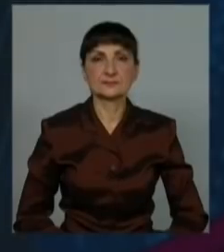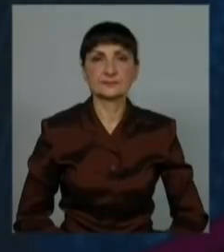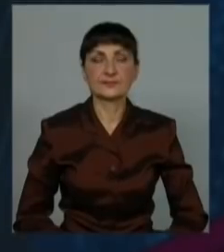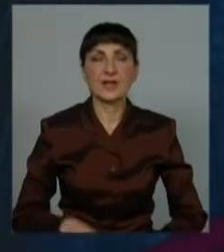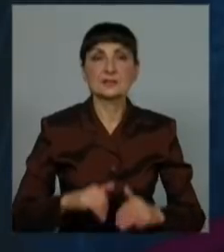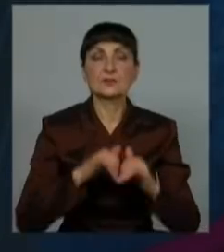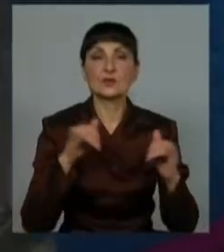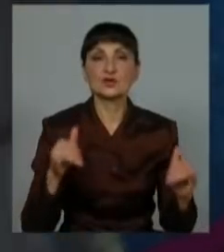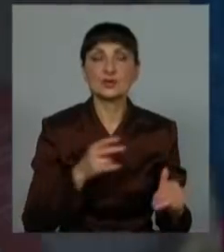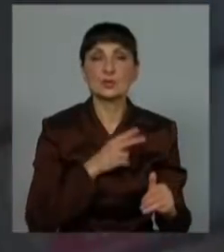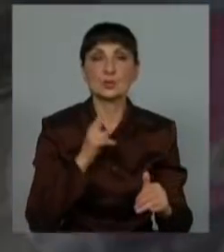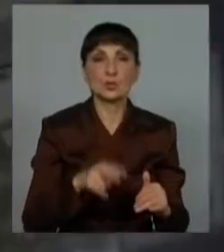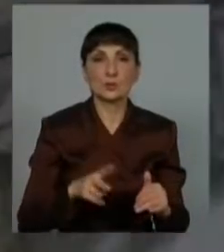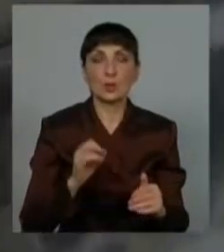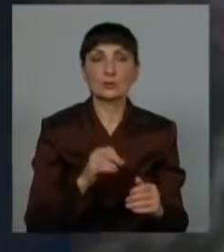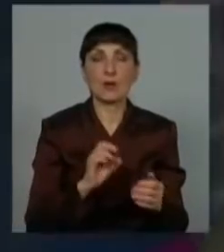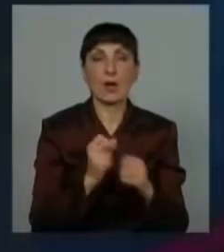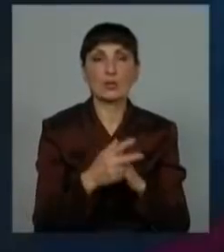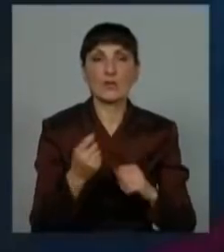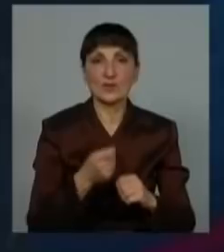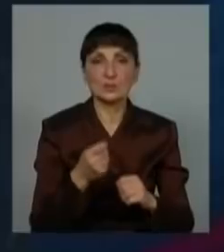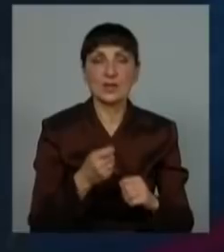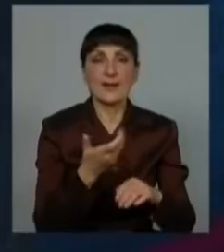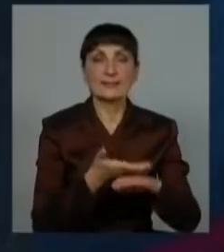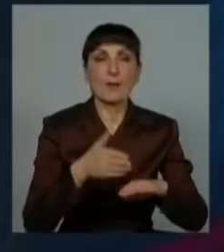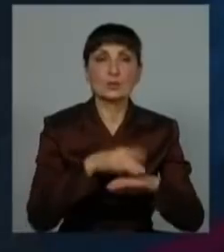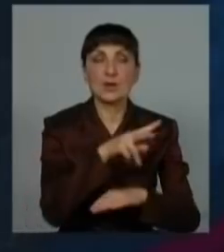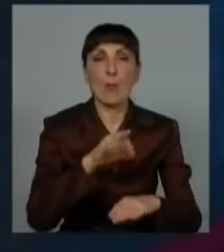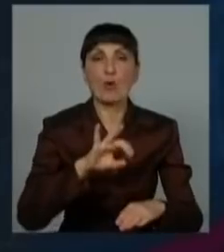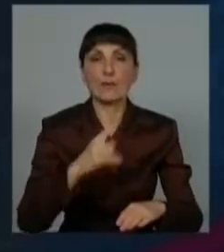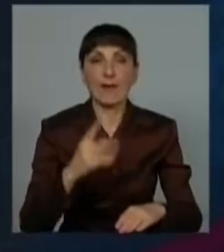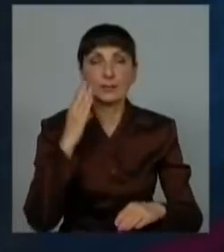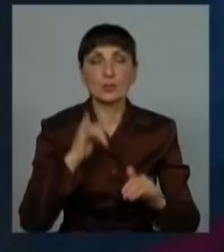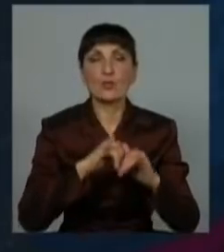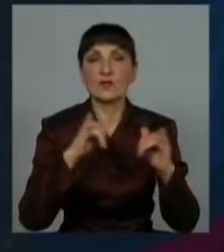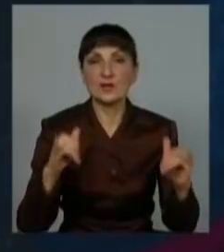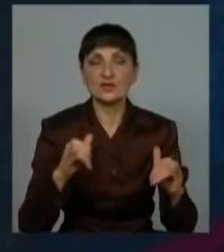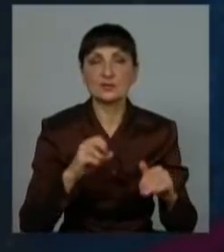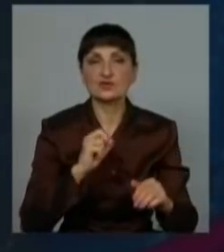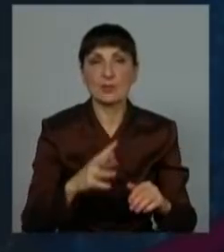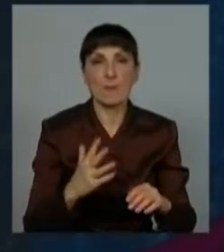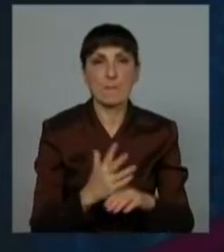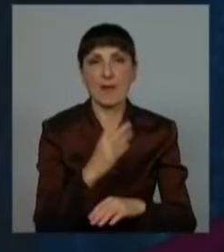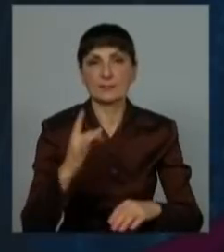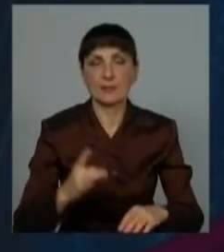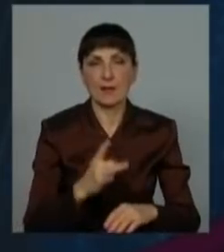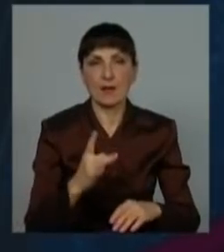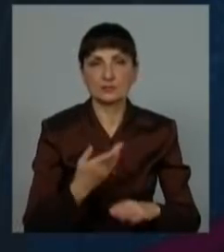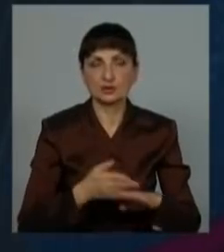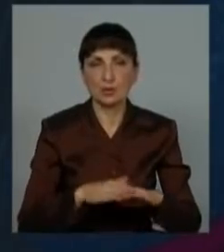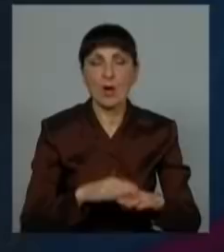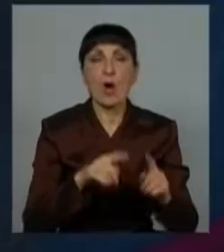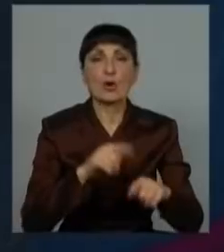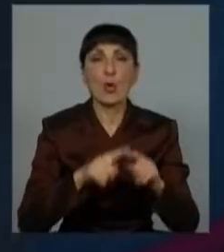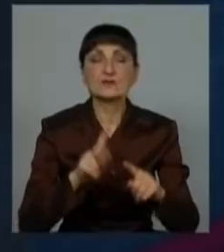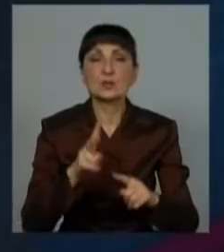Из-за увеличения летальных случаев от коронавирусной инфекции нагрузка на морги Алматы увеличилась более чем в 5 раз. Родственникам